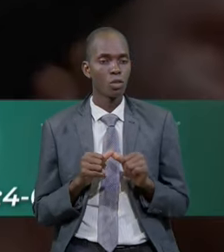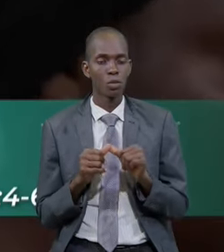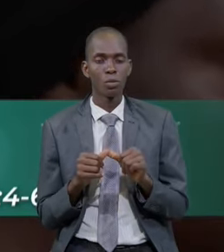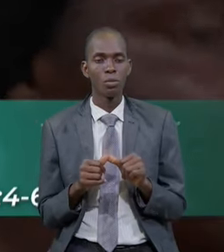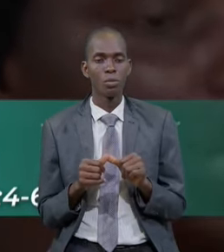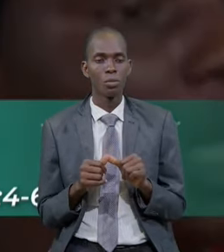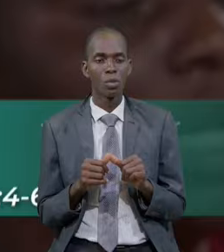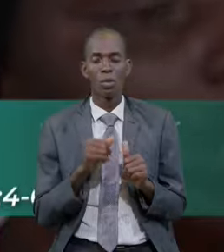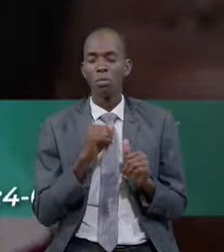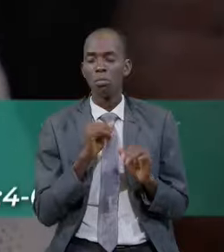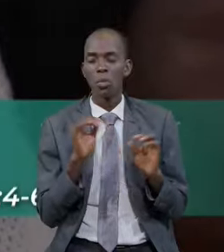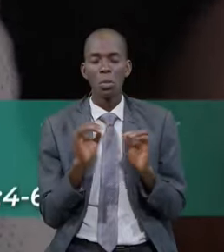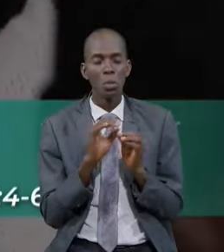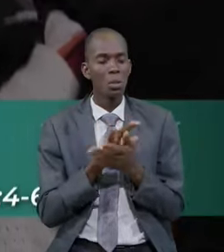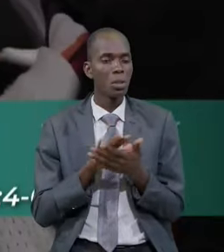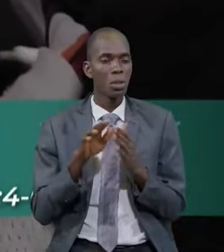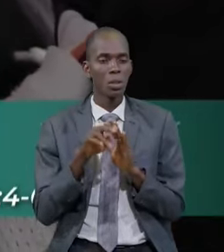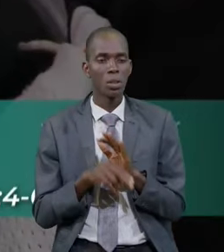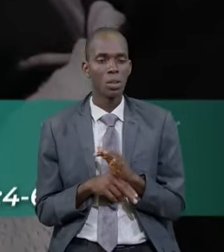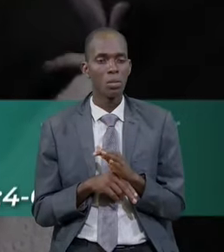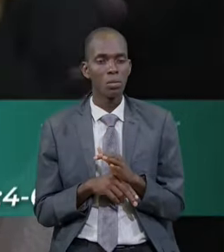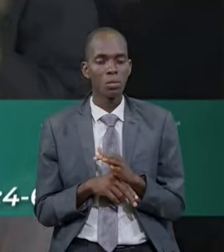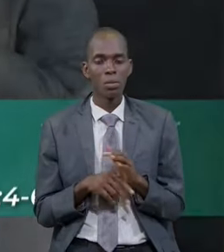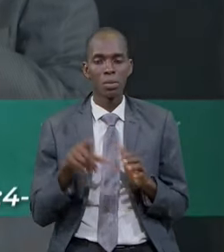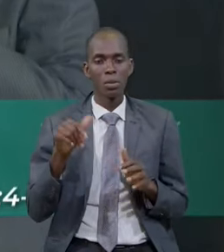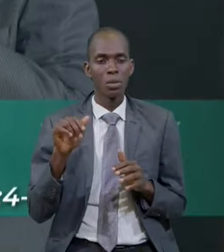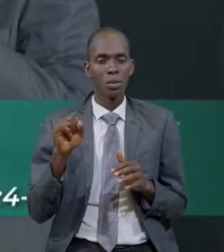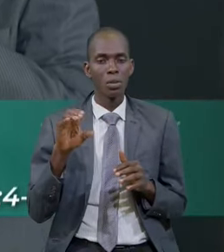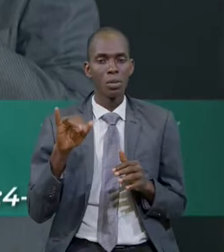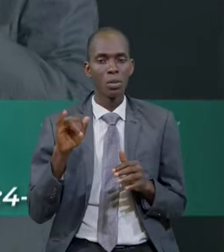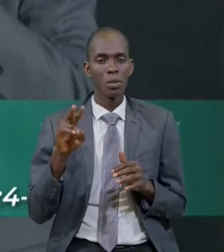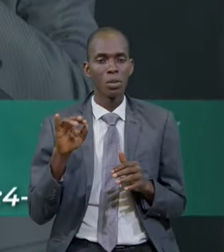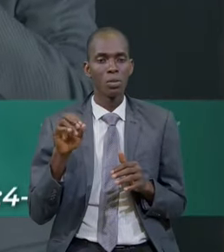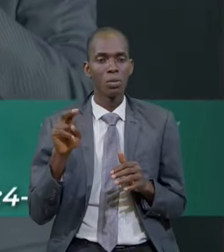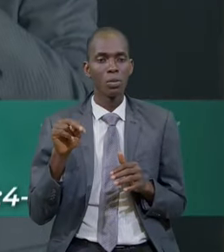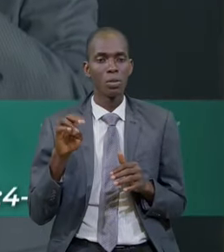la dissolution, l'idolâtrie, verset 20,